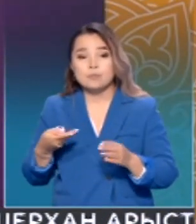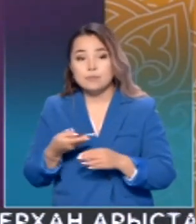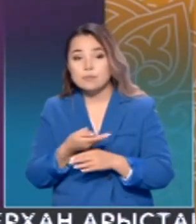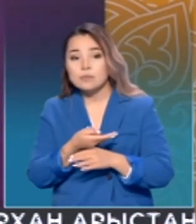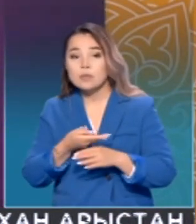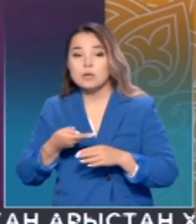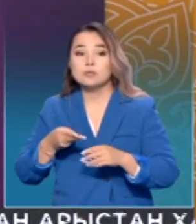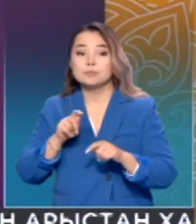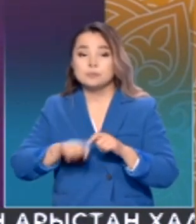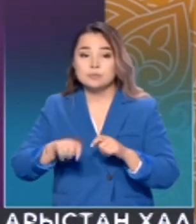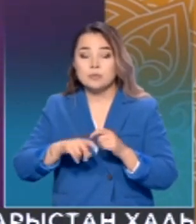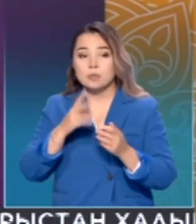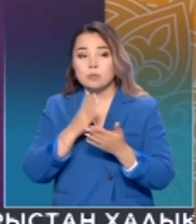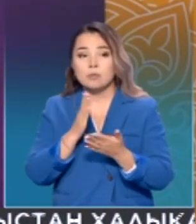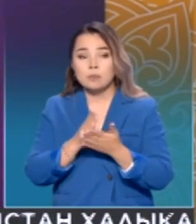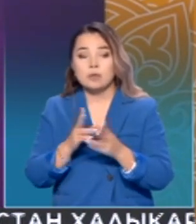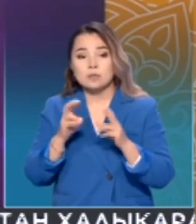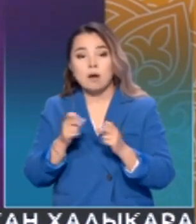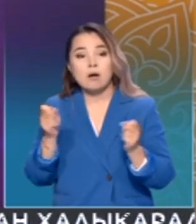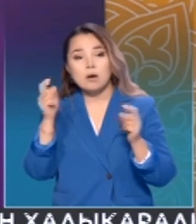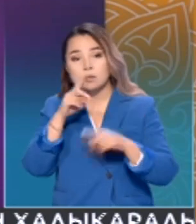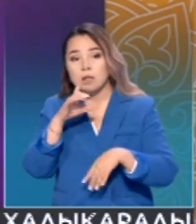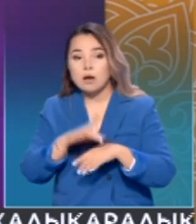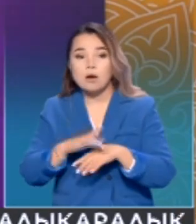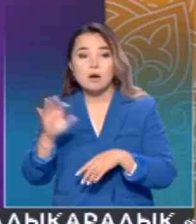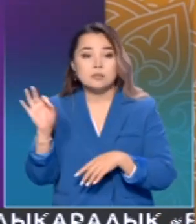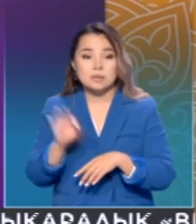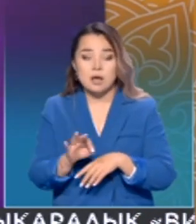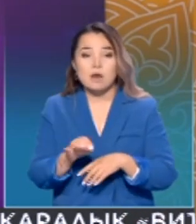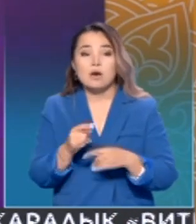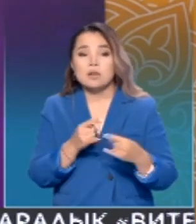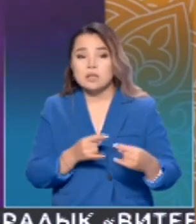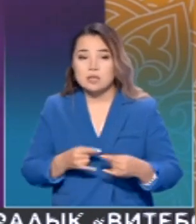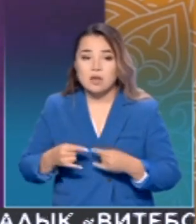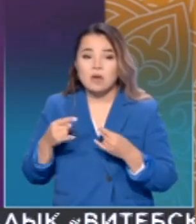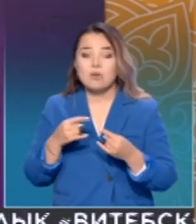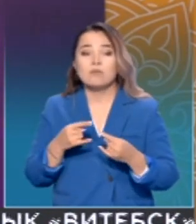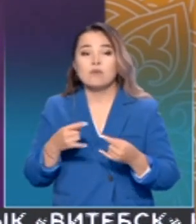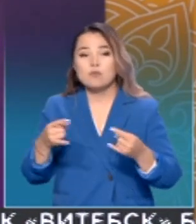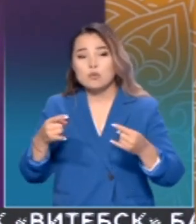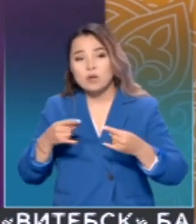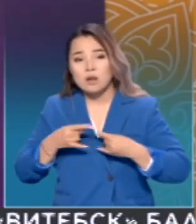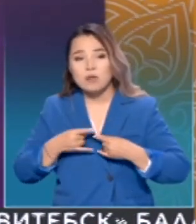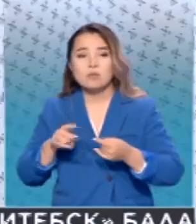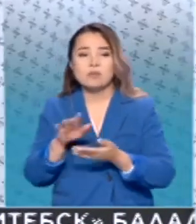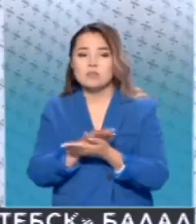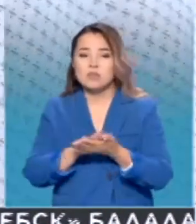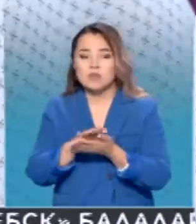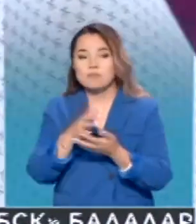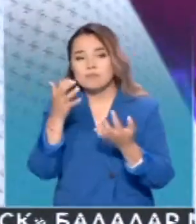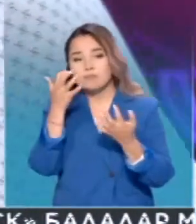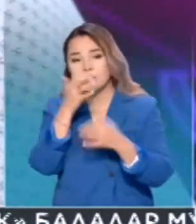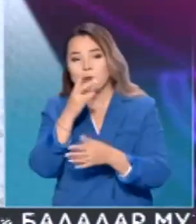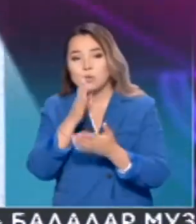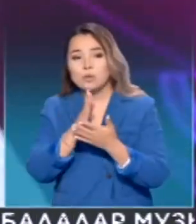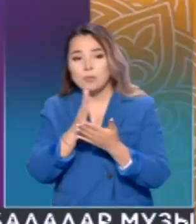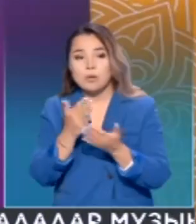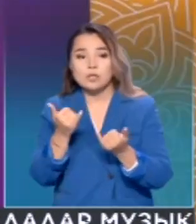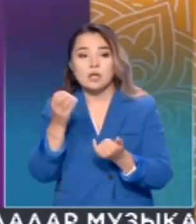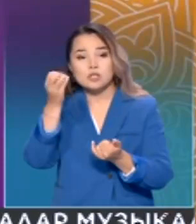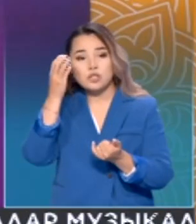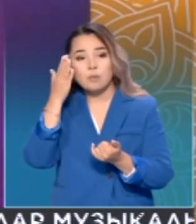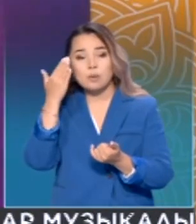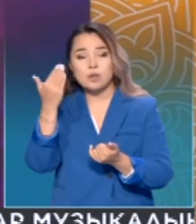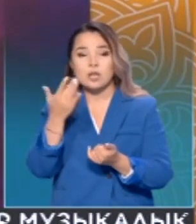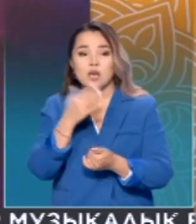түзілісті анықтауға мүмкіншілігі бар. Бізде рентгенде, флюорографияда 1 сантиметрлік ісіктер көрінбей қалуы мүмкін. Шетелде, Японияда,